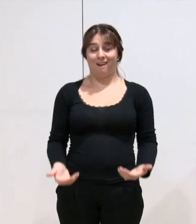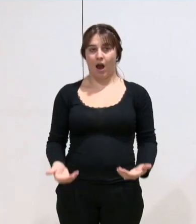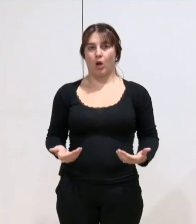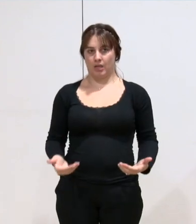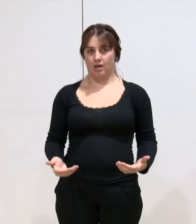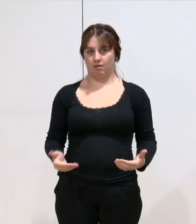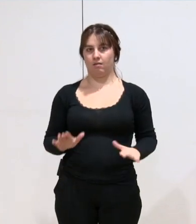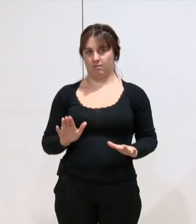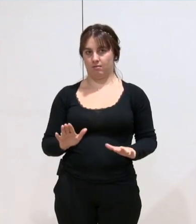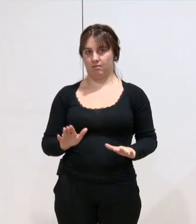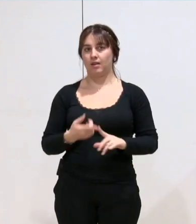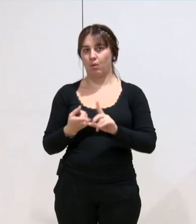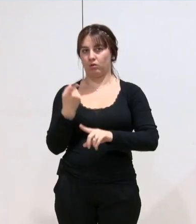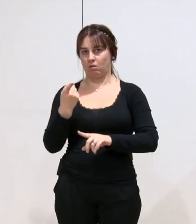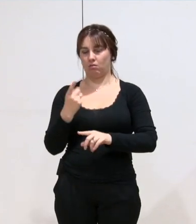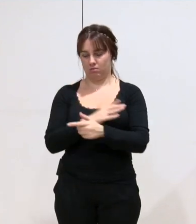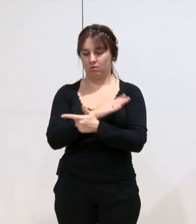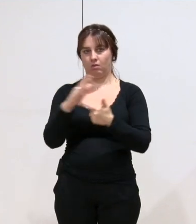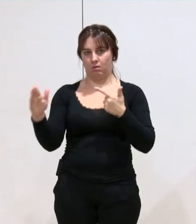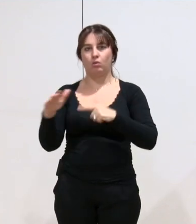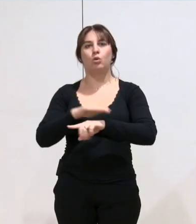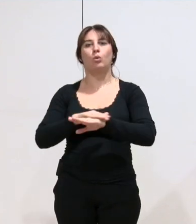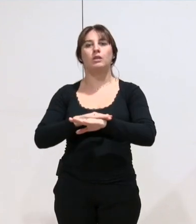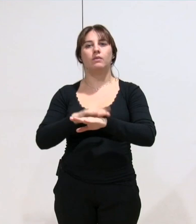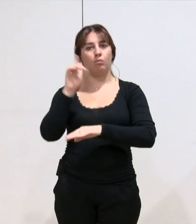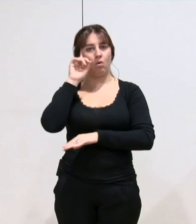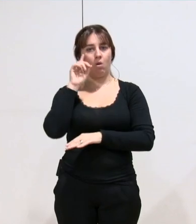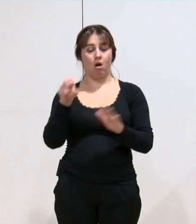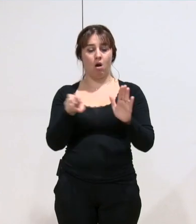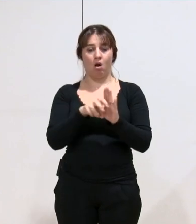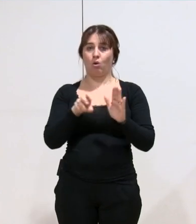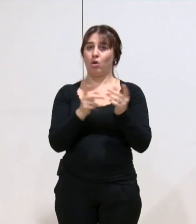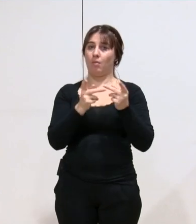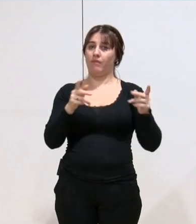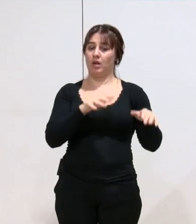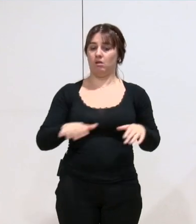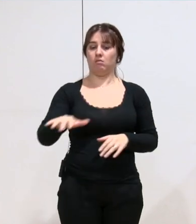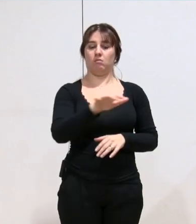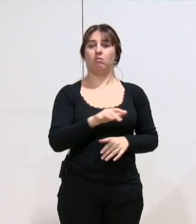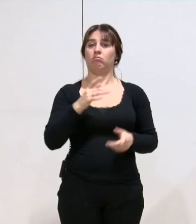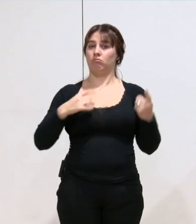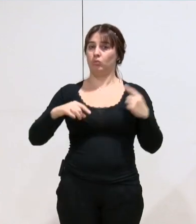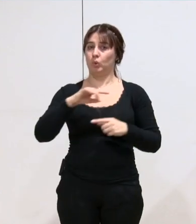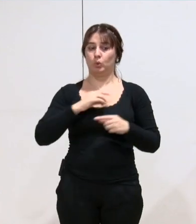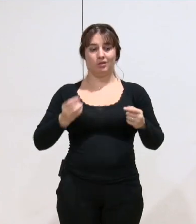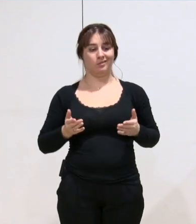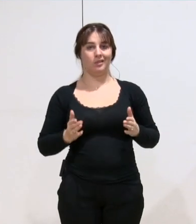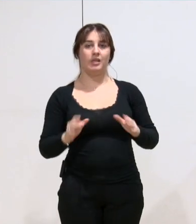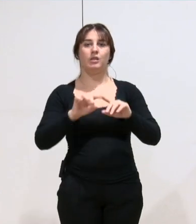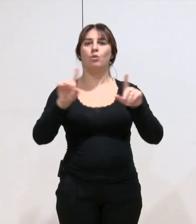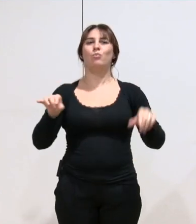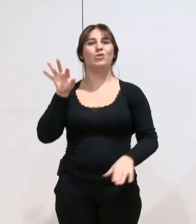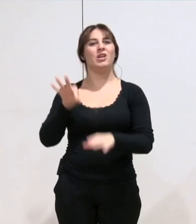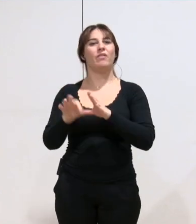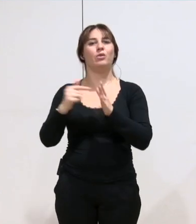raisons. La première, c'est que sur le périmètre de la ville de Grenoble, la décision que nous avons prise lors du budget, du vote du